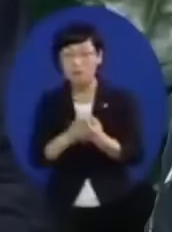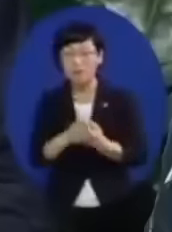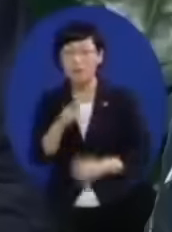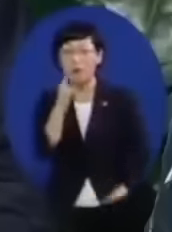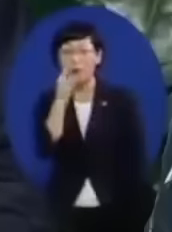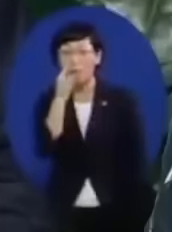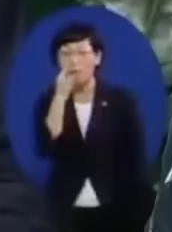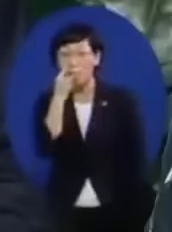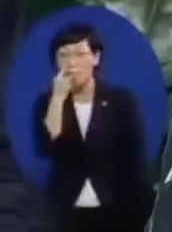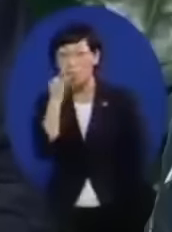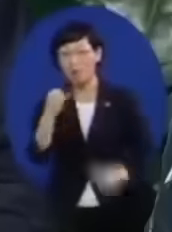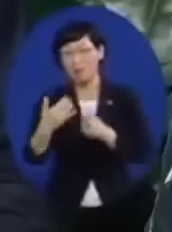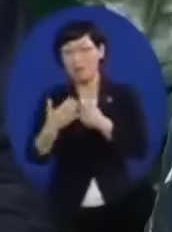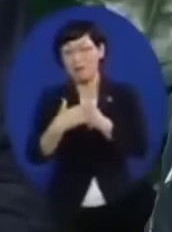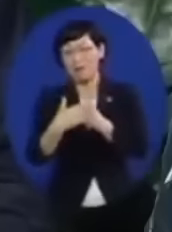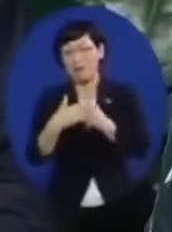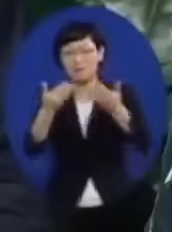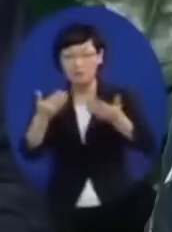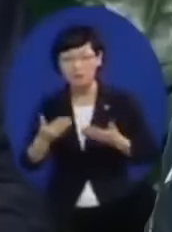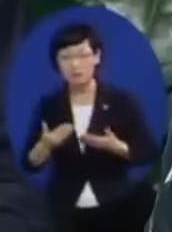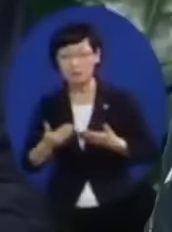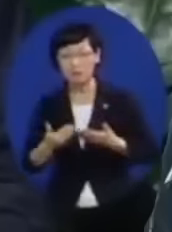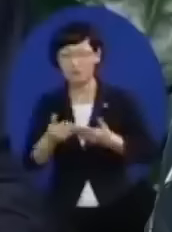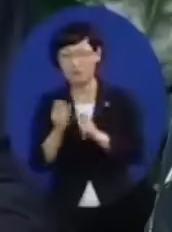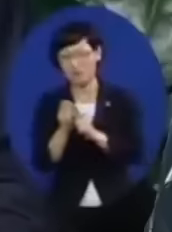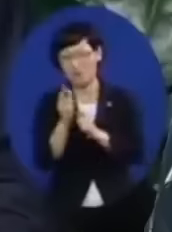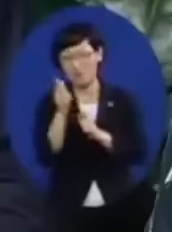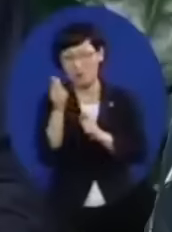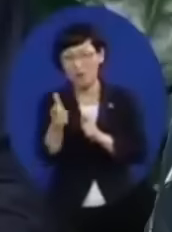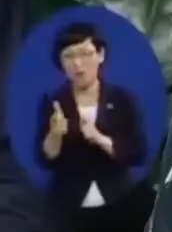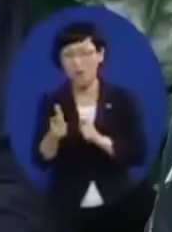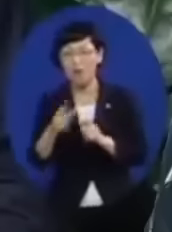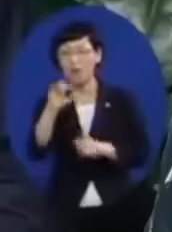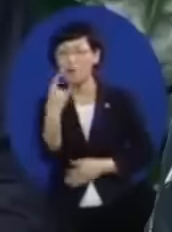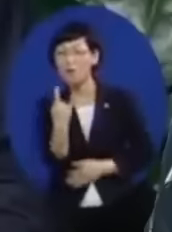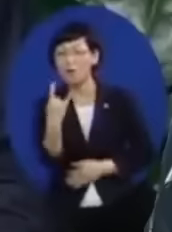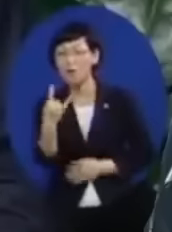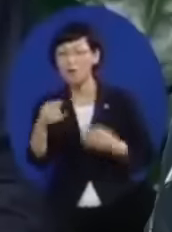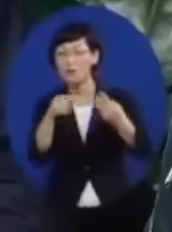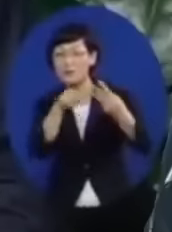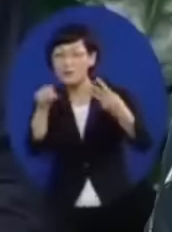어머니의 도움을 받아서 멀리 있는 외삼촌 집에